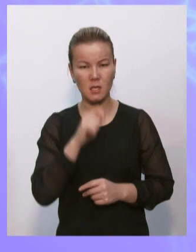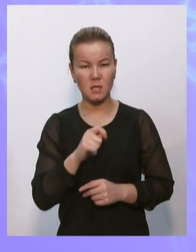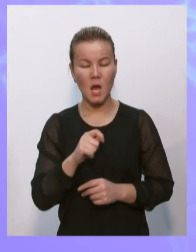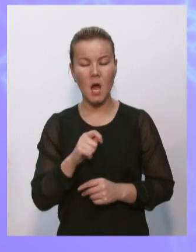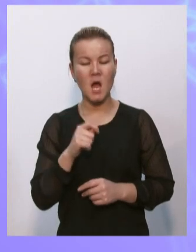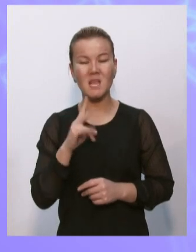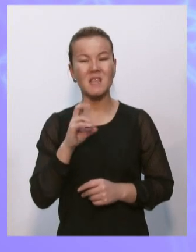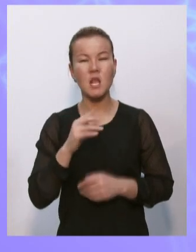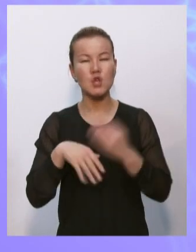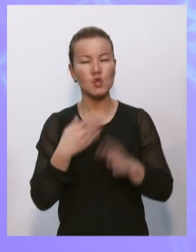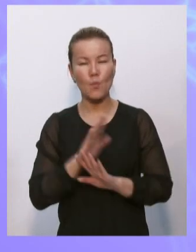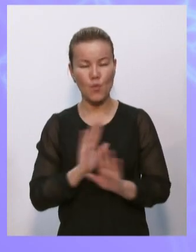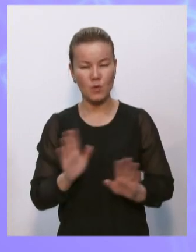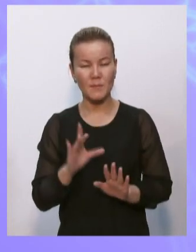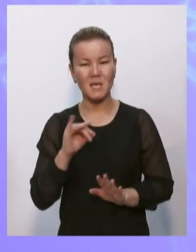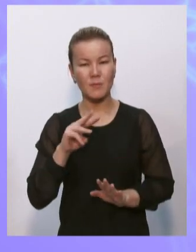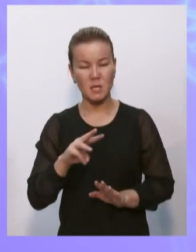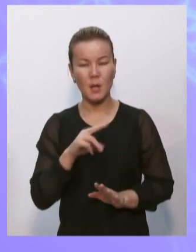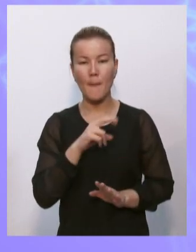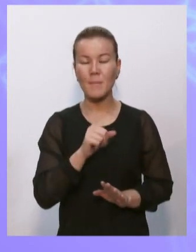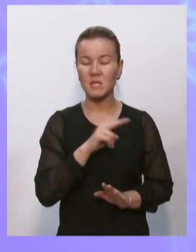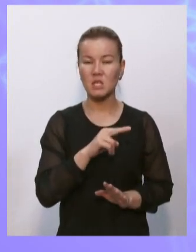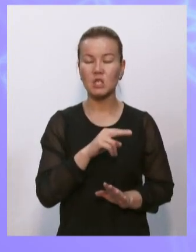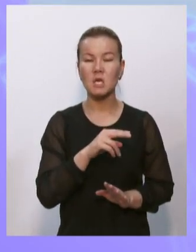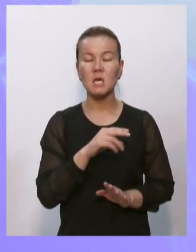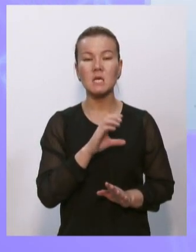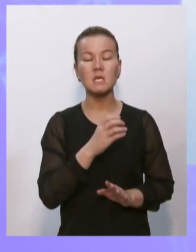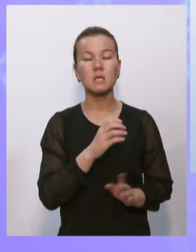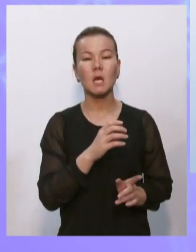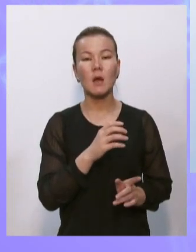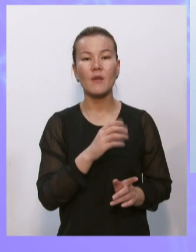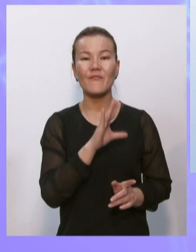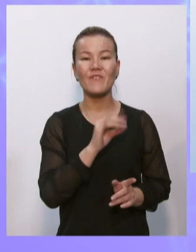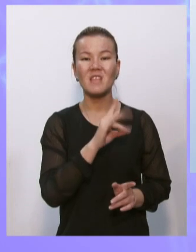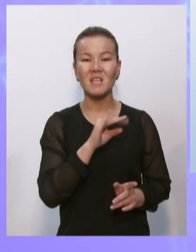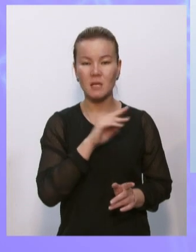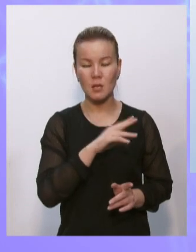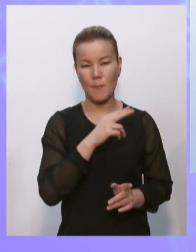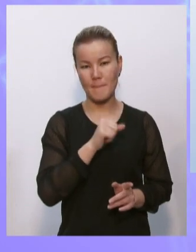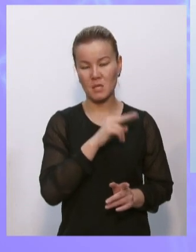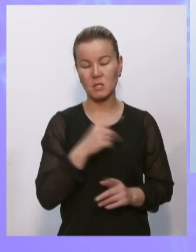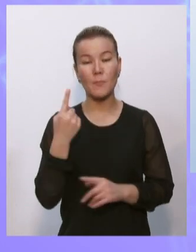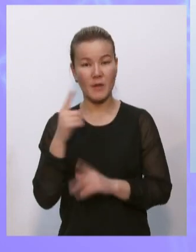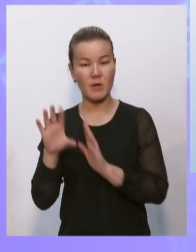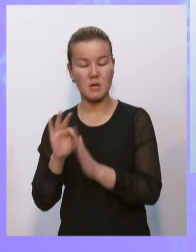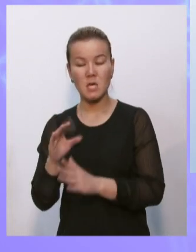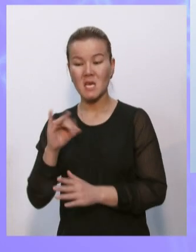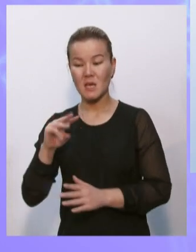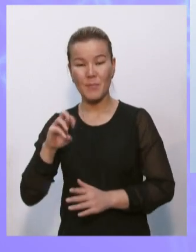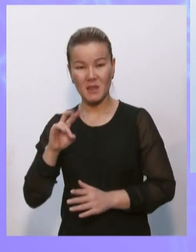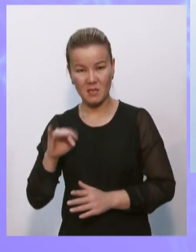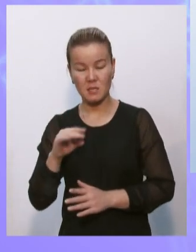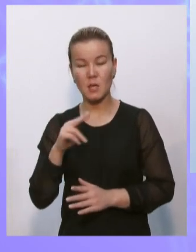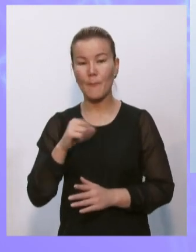не спутаем именительный падеж с винительным падежом. Первый вариант. Именительный падеж